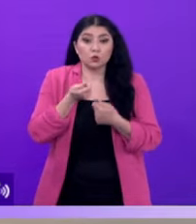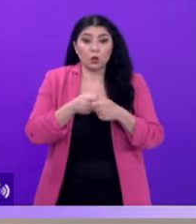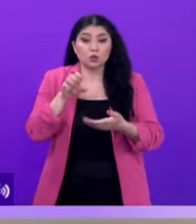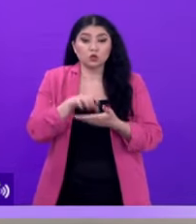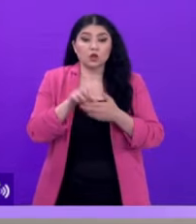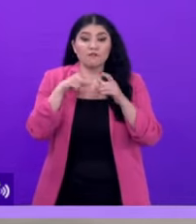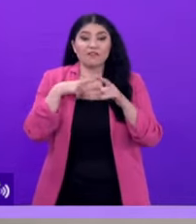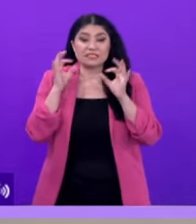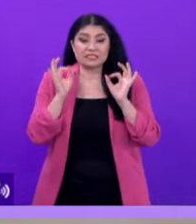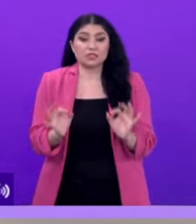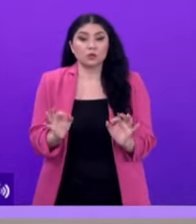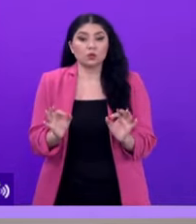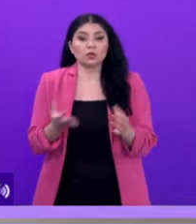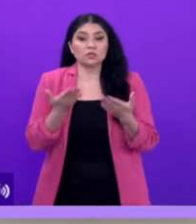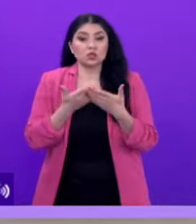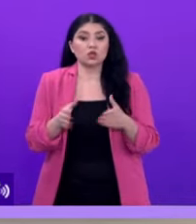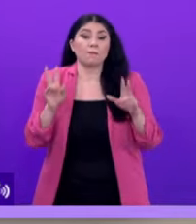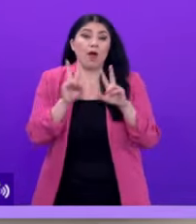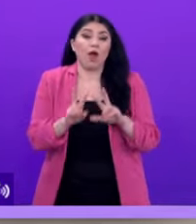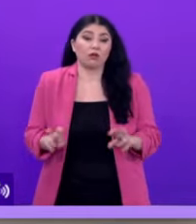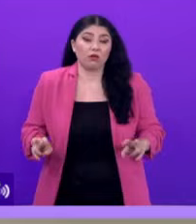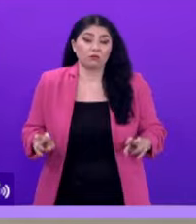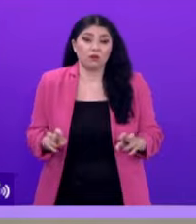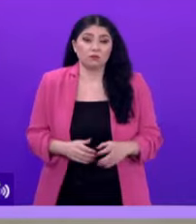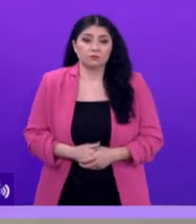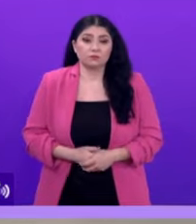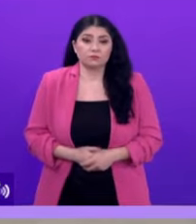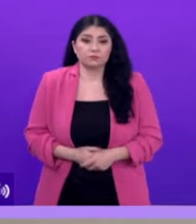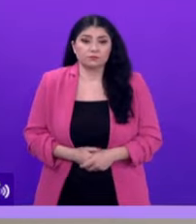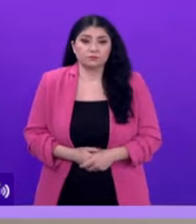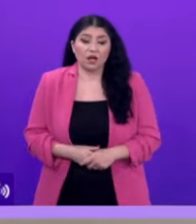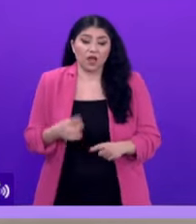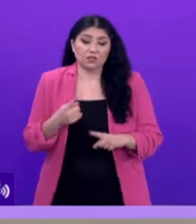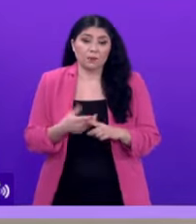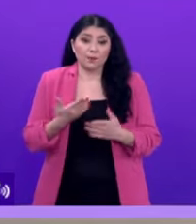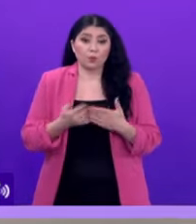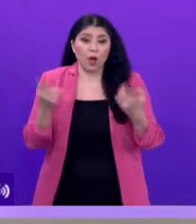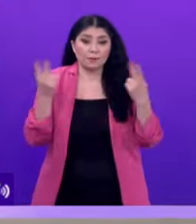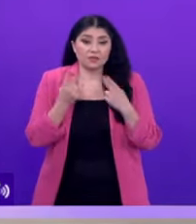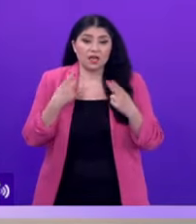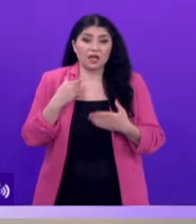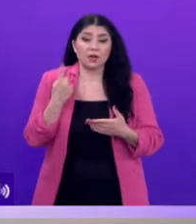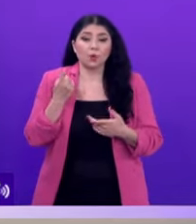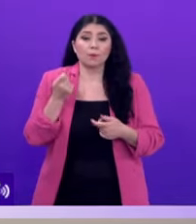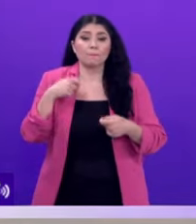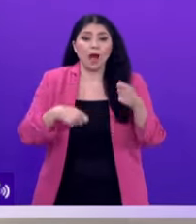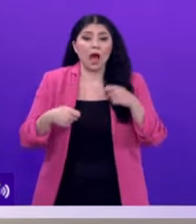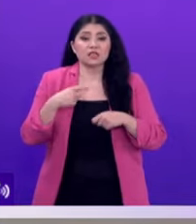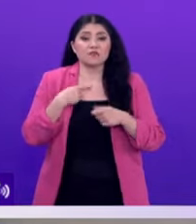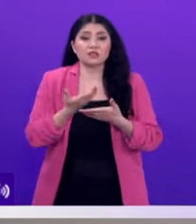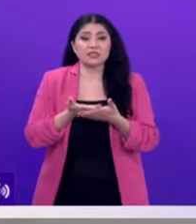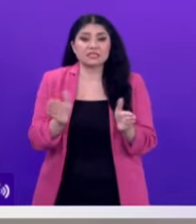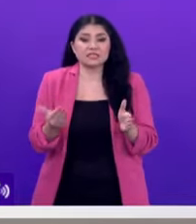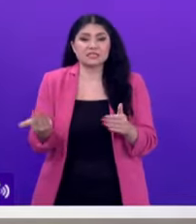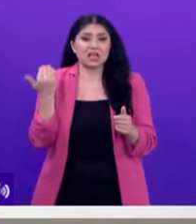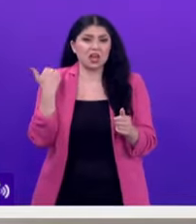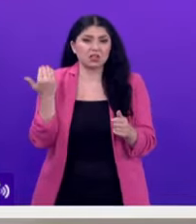va fi sigură, să înceapă ancheta. Exact, va începe și o anchetă, pentru că înțelegem că este un magazin care a fost deschis recent.